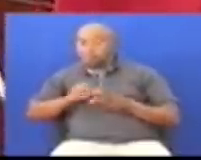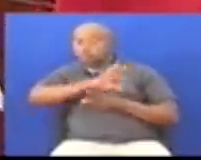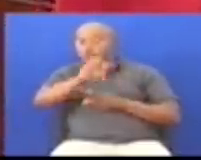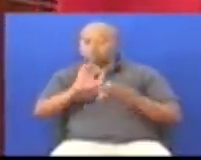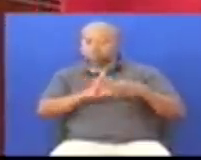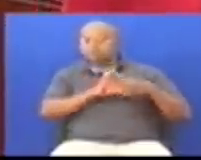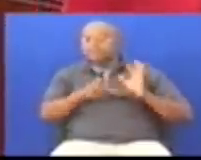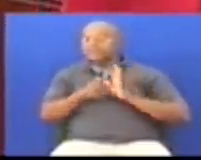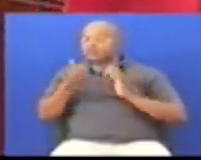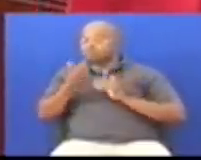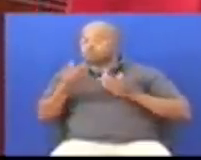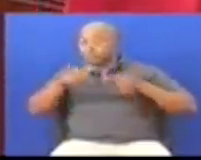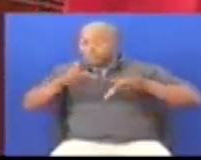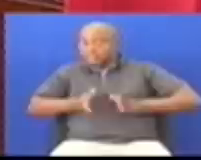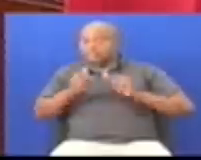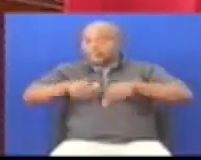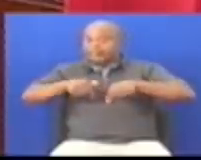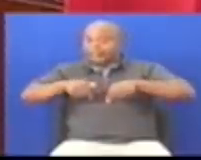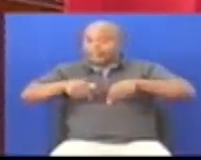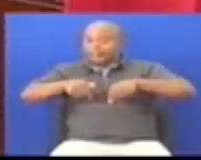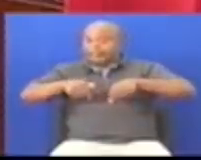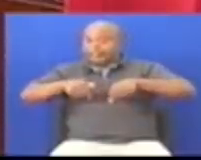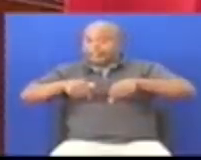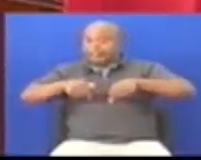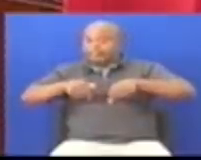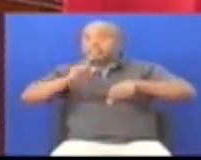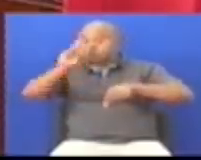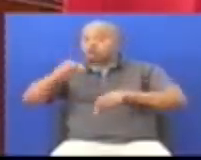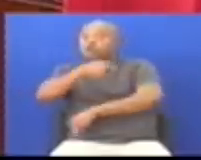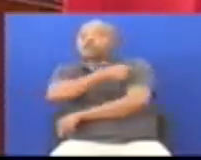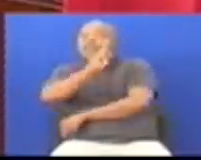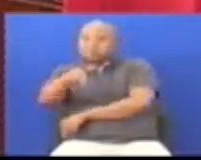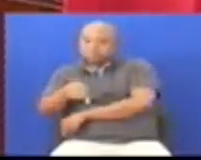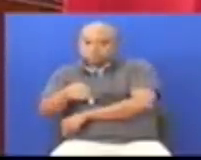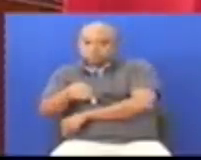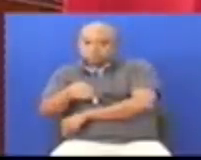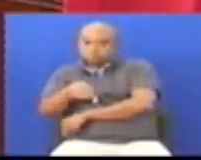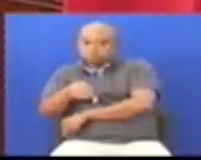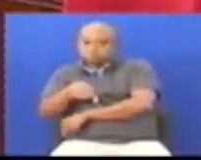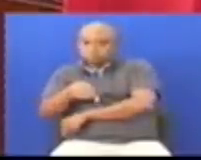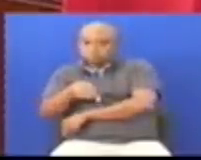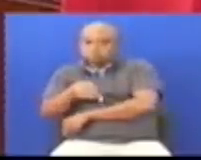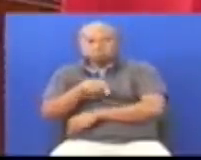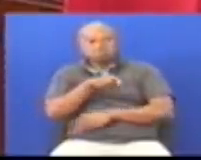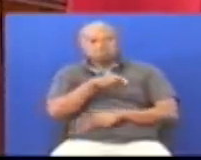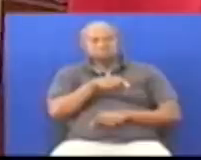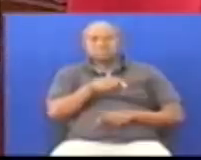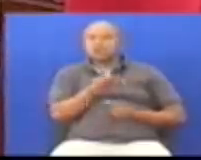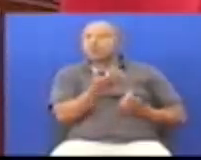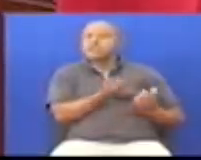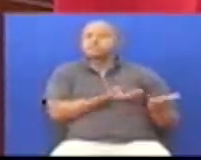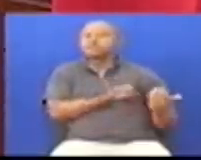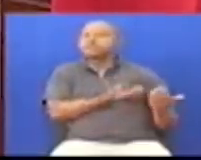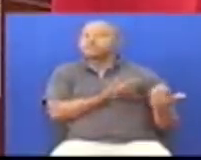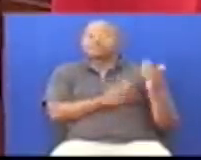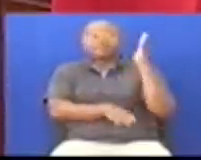mtoto anapozaliwa leo kuna hospitali. Hivi kuna sababu gani ya kusubiri mpaka baada